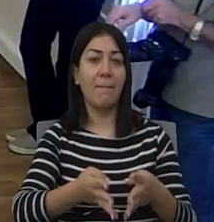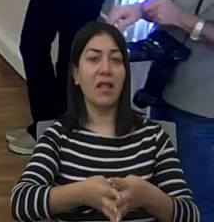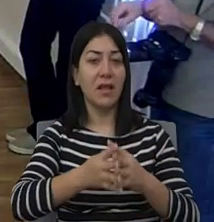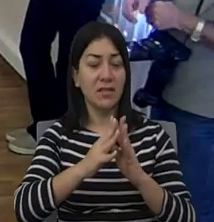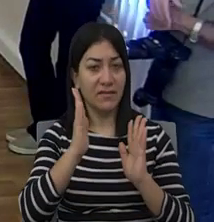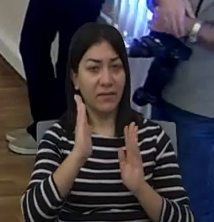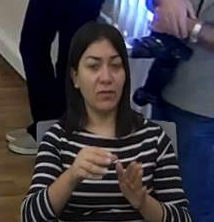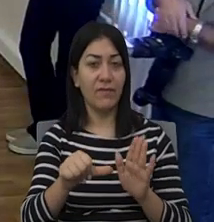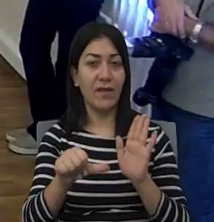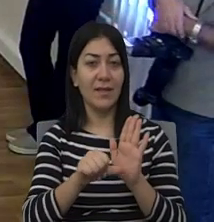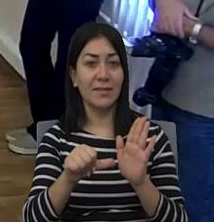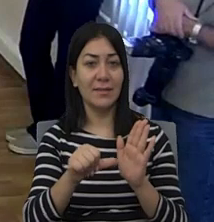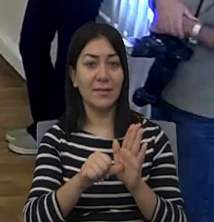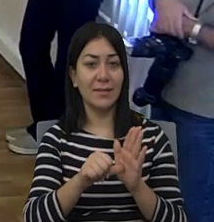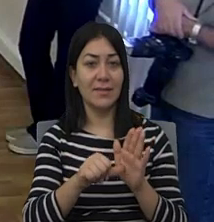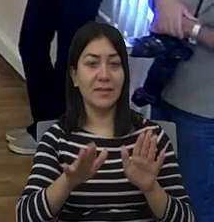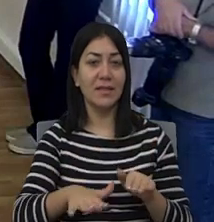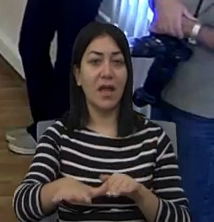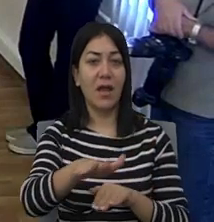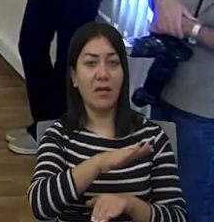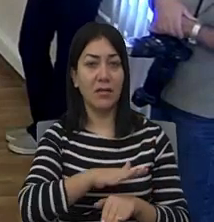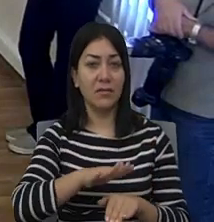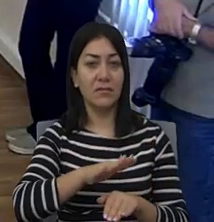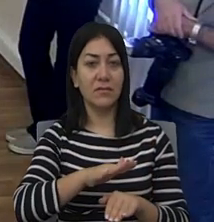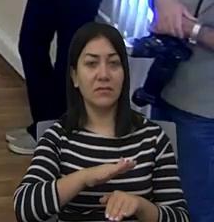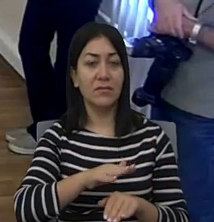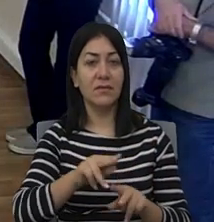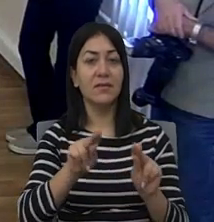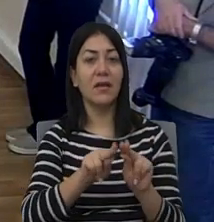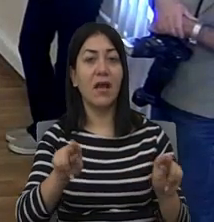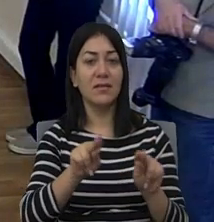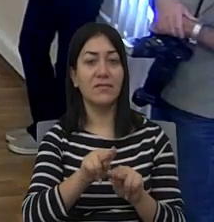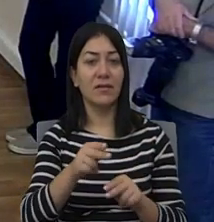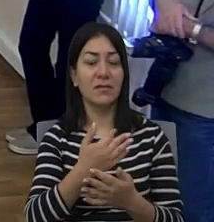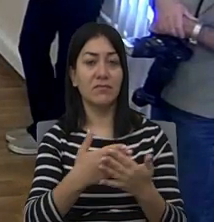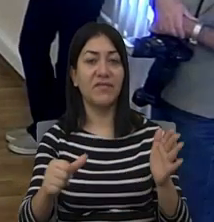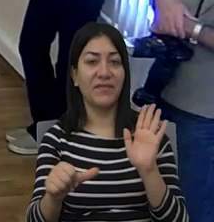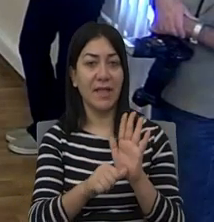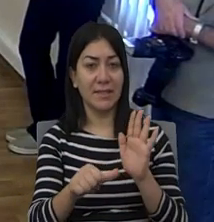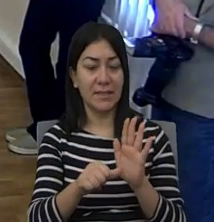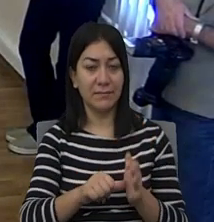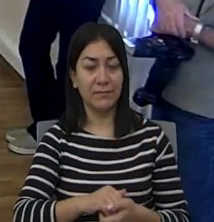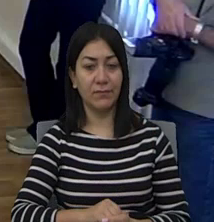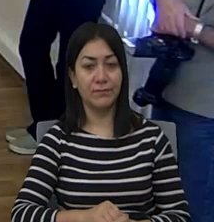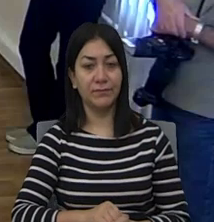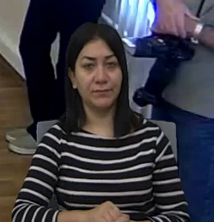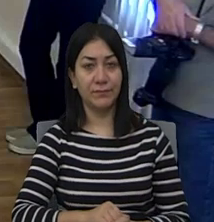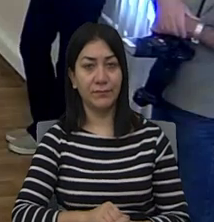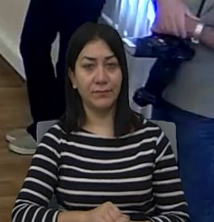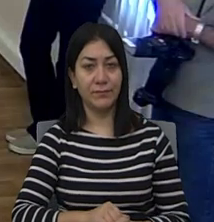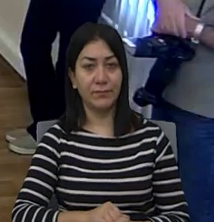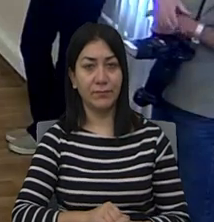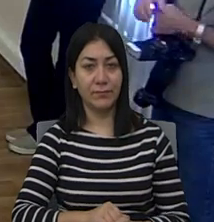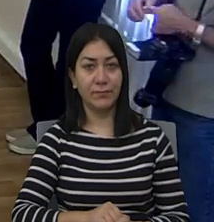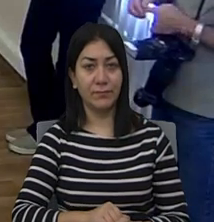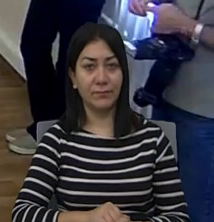6 տեղական դասվարների կողմից. And thanks to the funding from the UK government, we are also